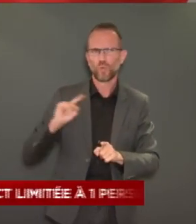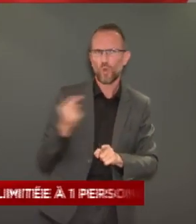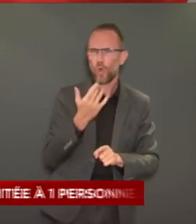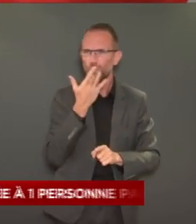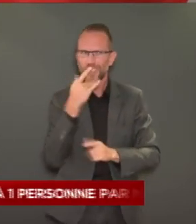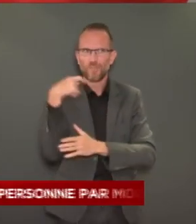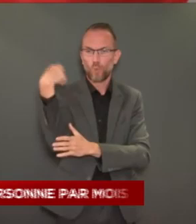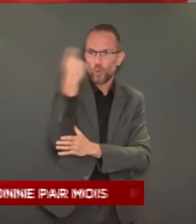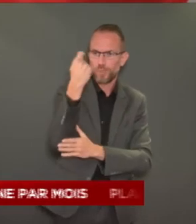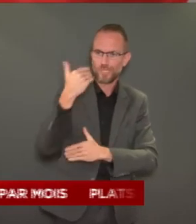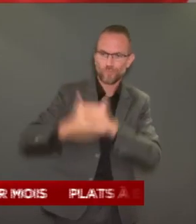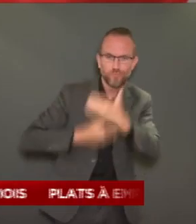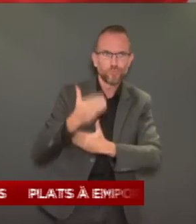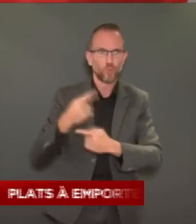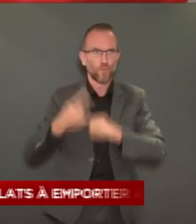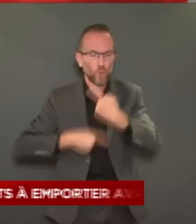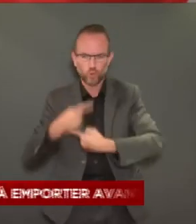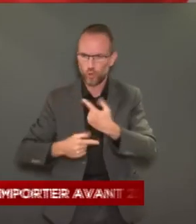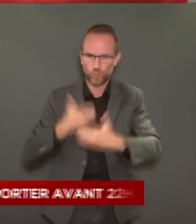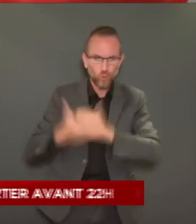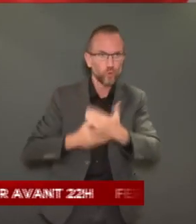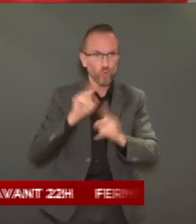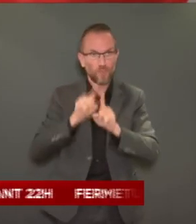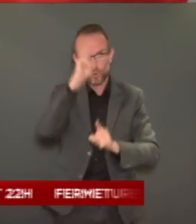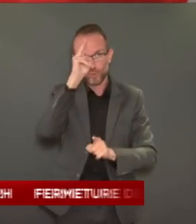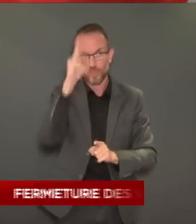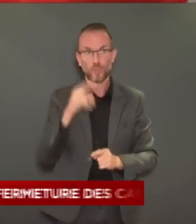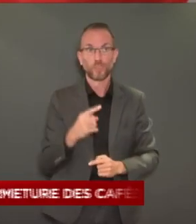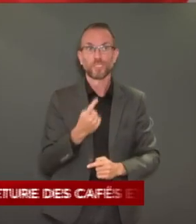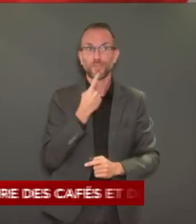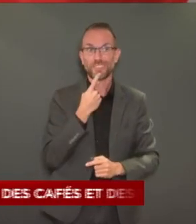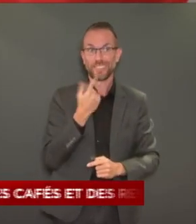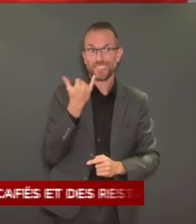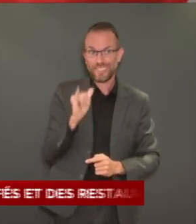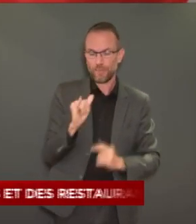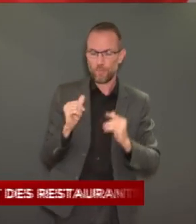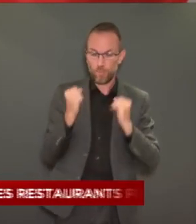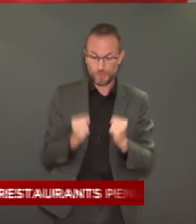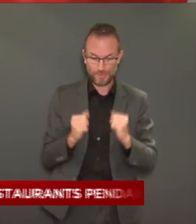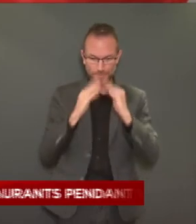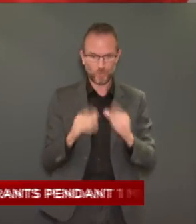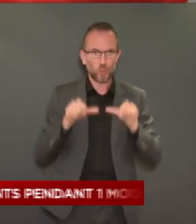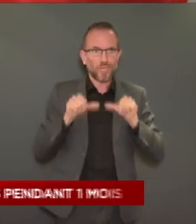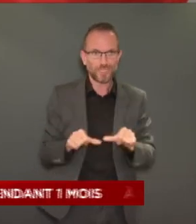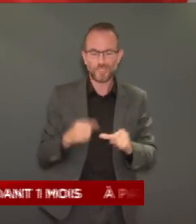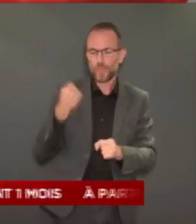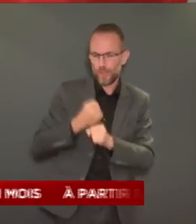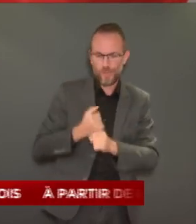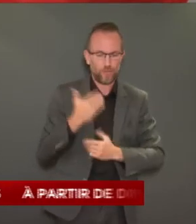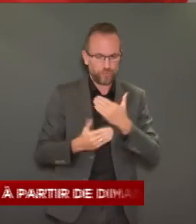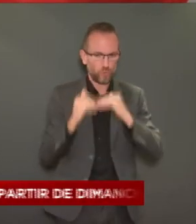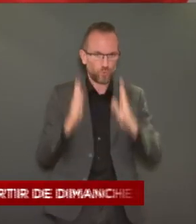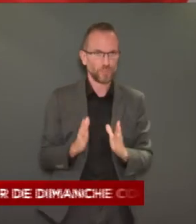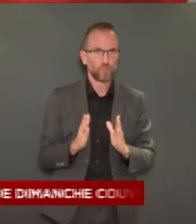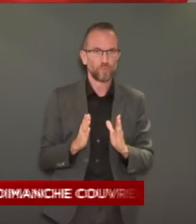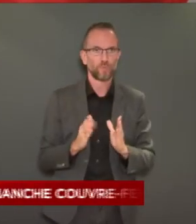services. Et ça veut dire donc qu'il doit être possible de maintenir les relations de travail entre les